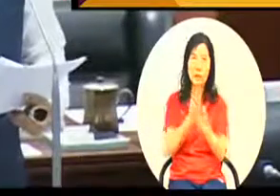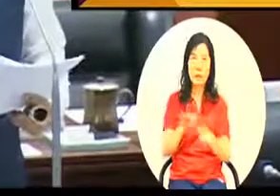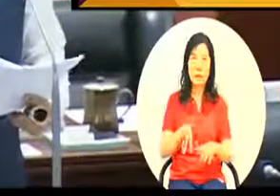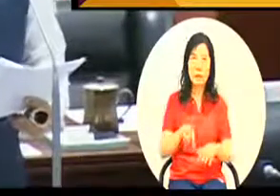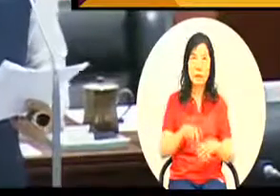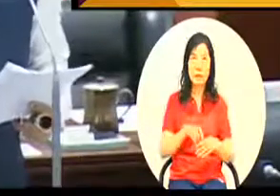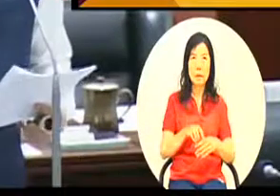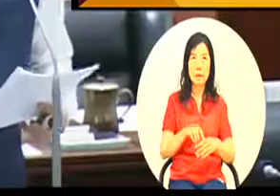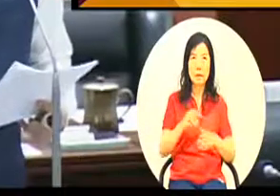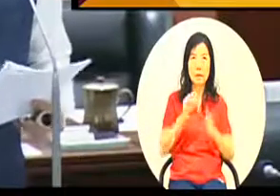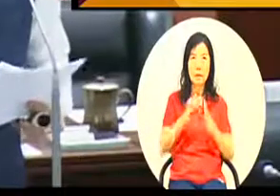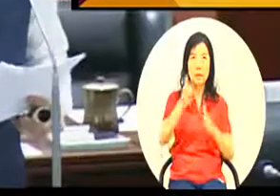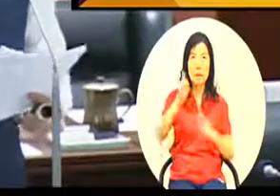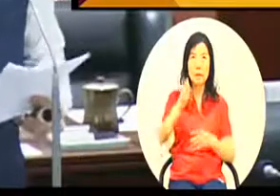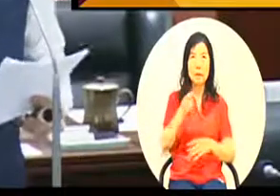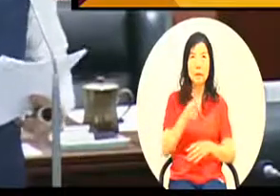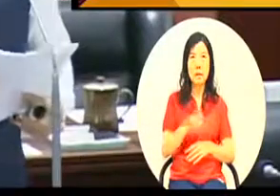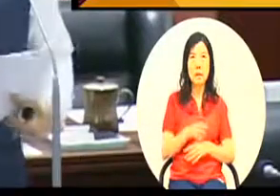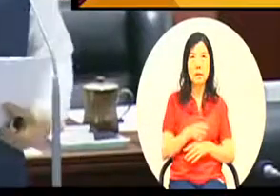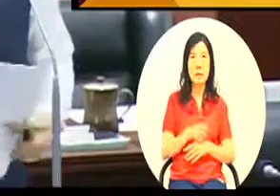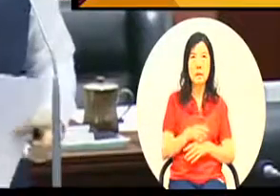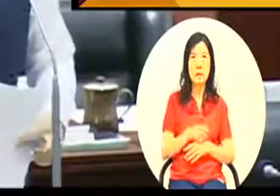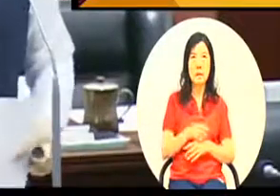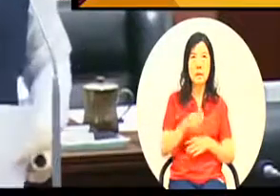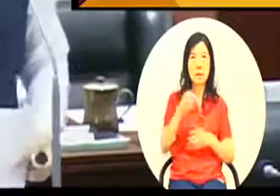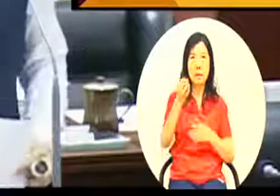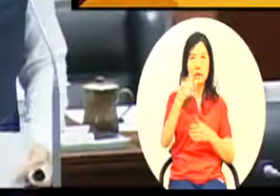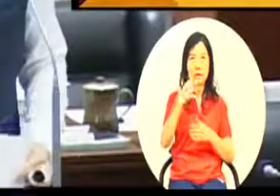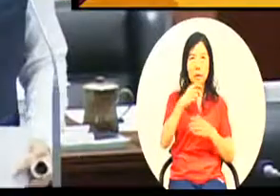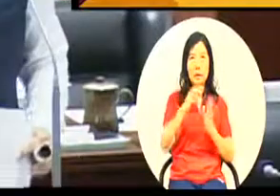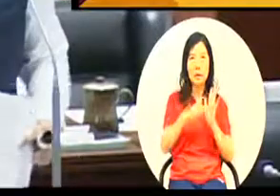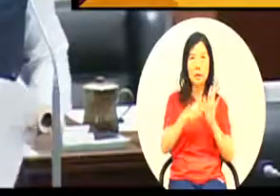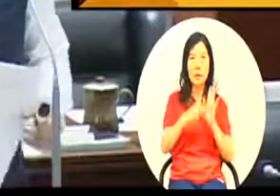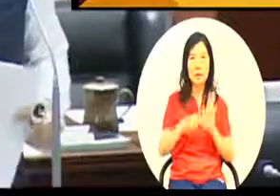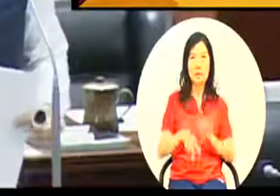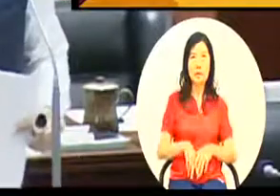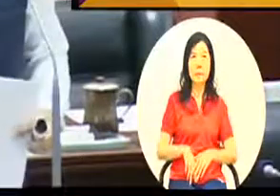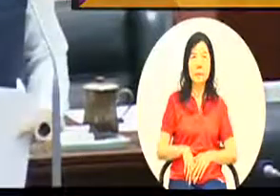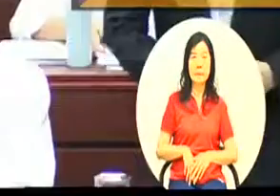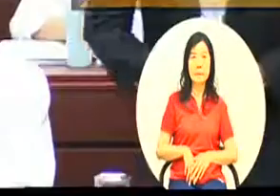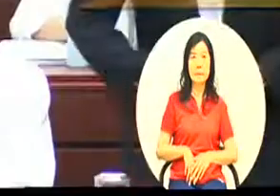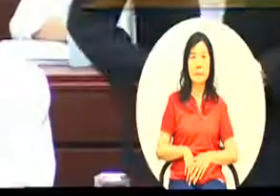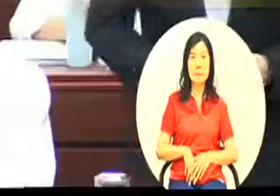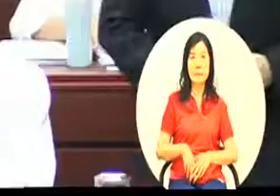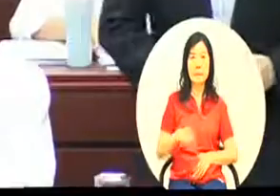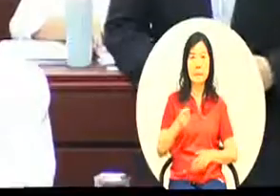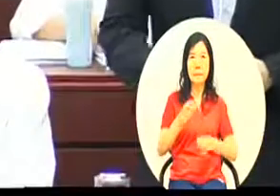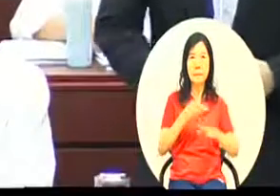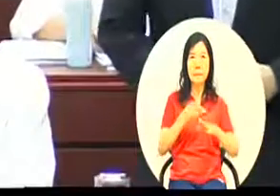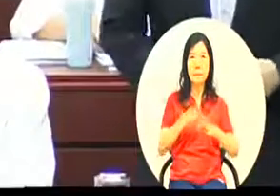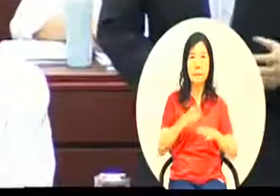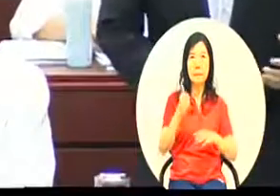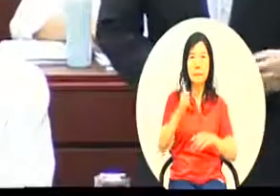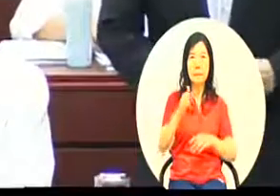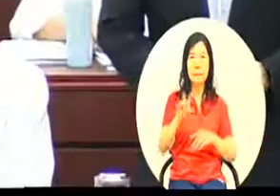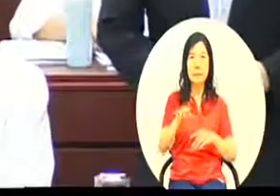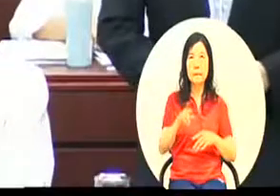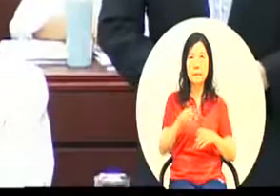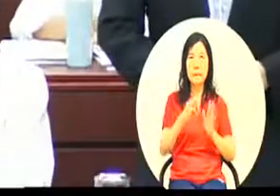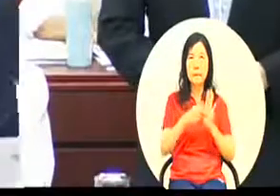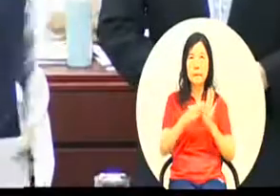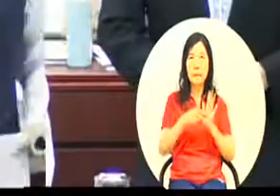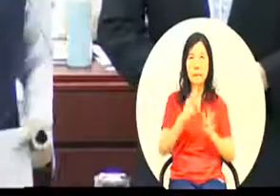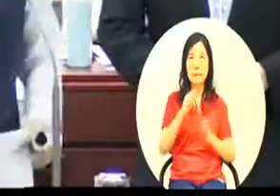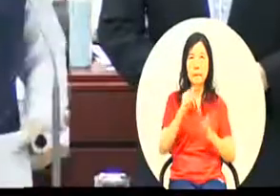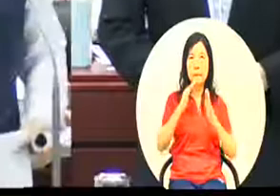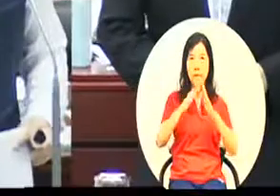分局长 ，OK 好，请局长帮我说明一下。 好，局长你说明。 谢谢罗言给我这个机会来说明哈，市